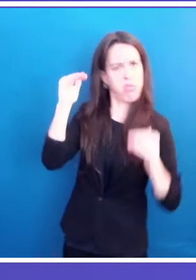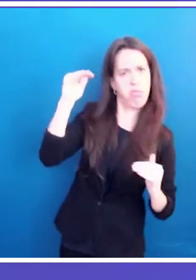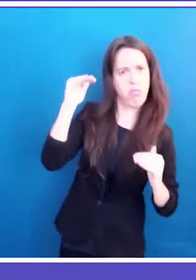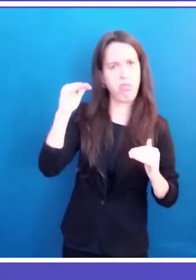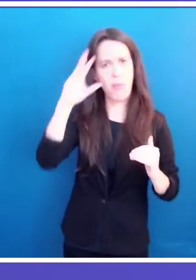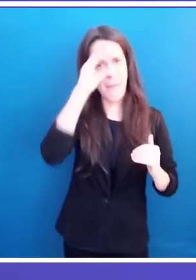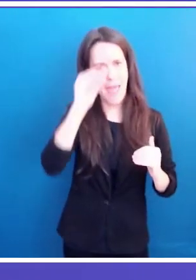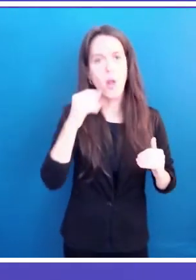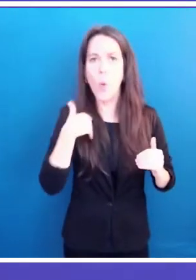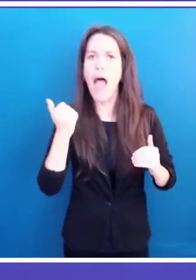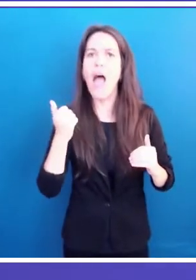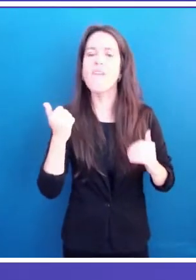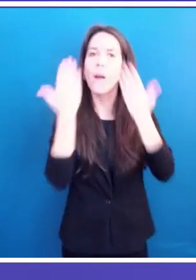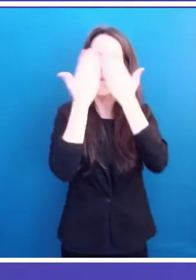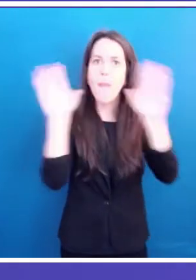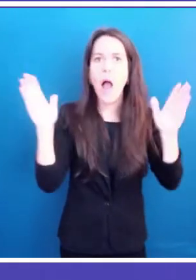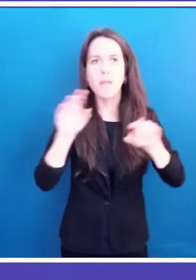بإدخال